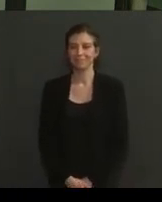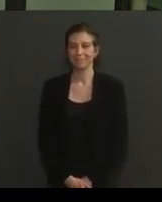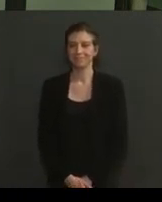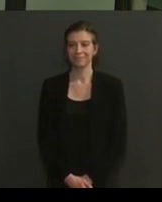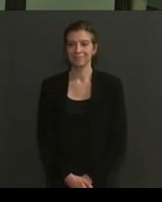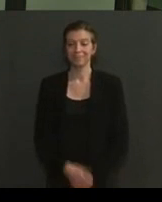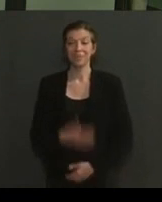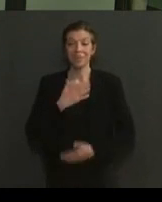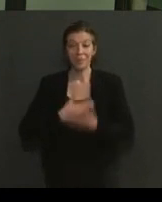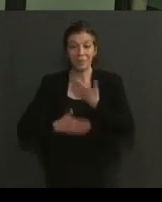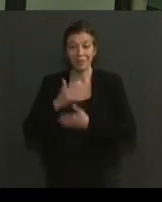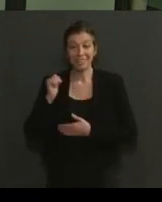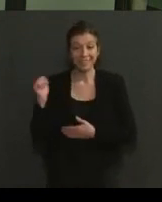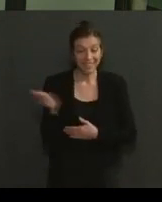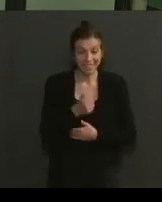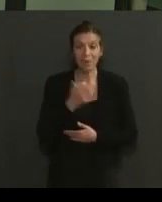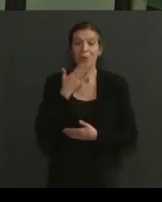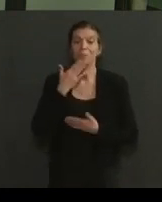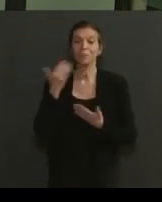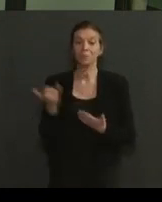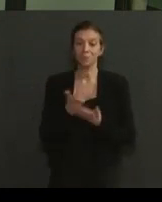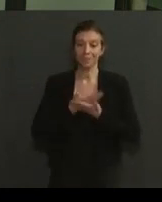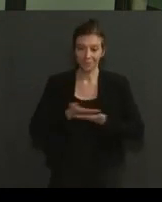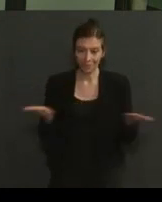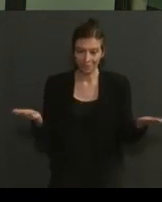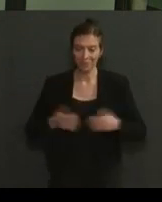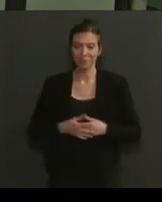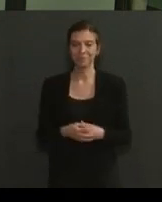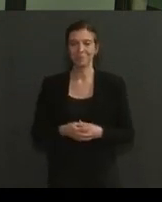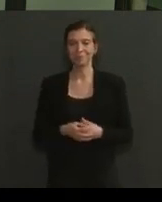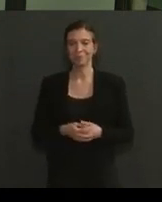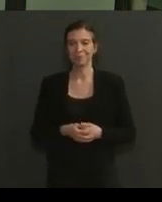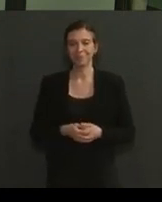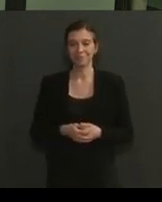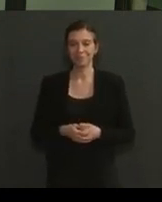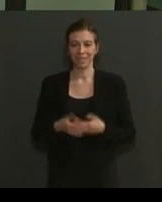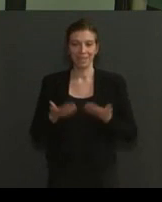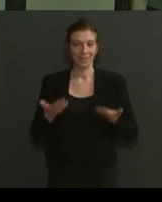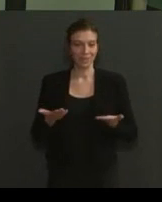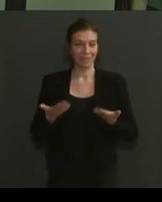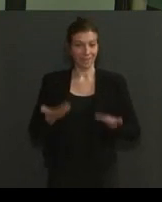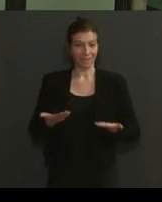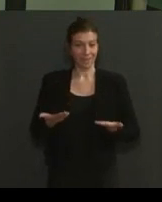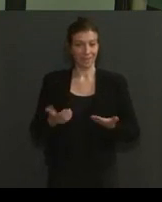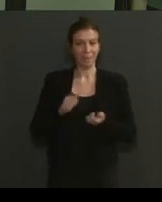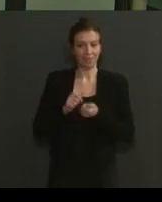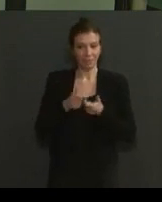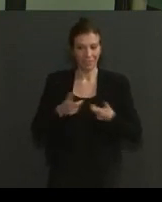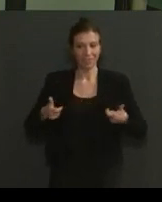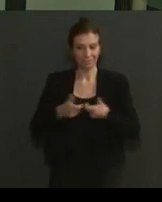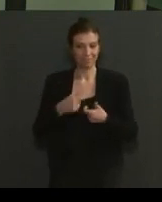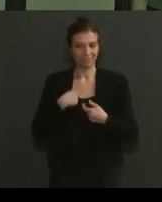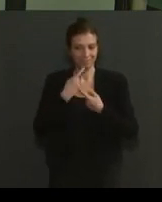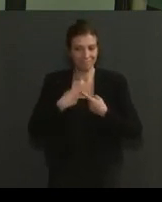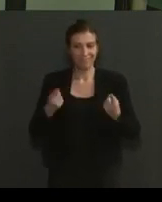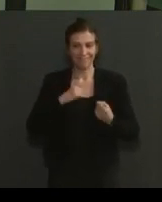Goedemorgen iedereen, bonjour tout le monde. We mogen deze persconferentie beginnen opnieuw met goed nieuws, want alle